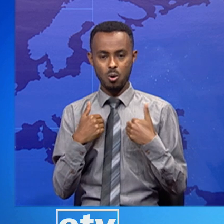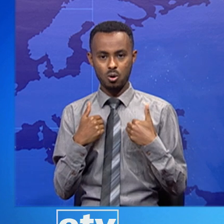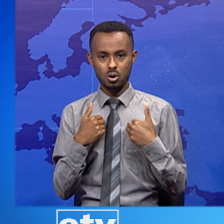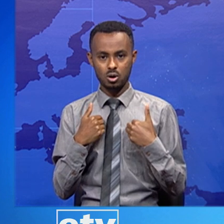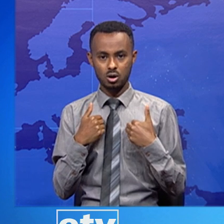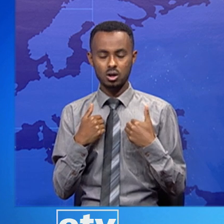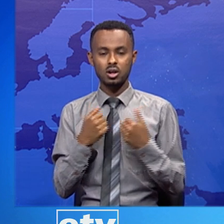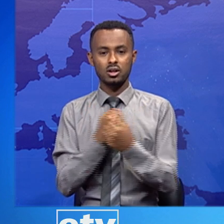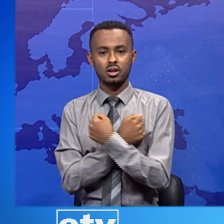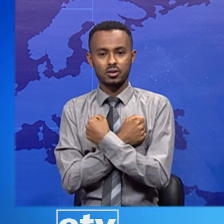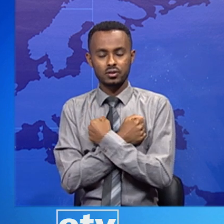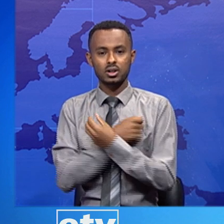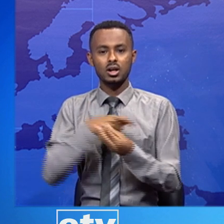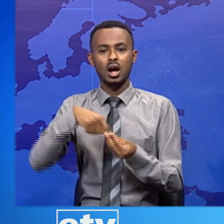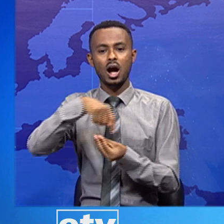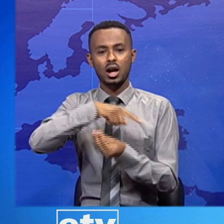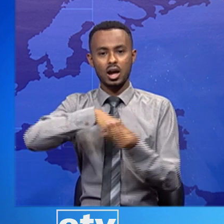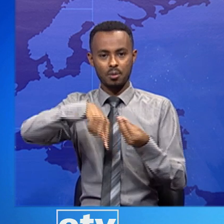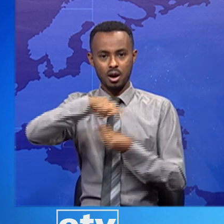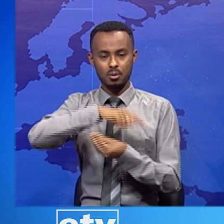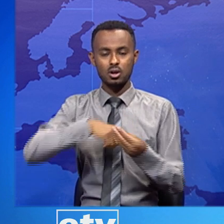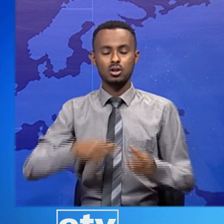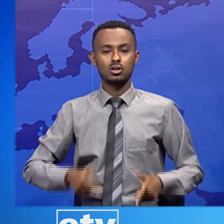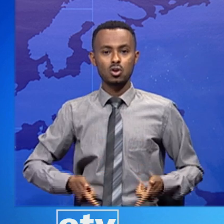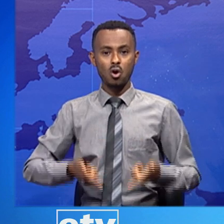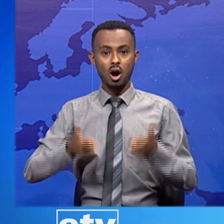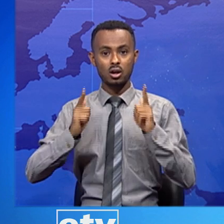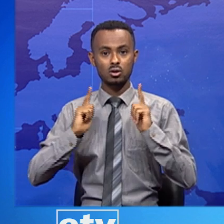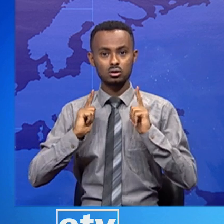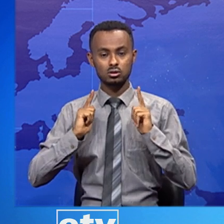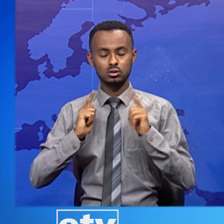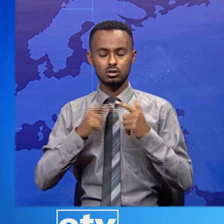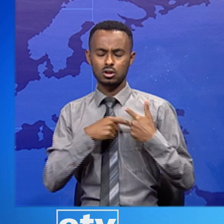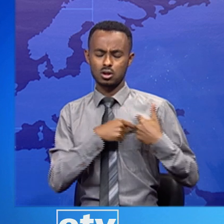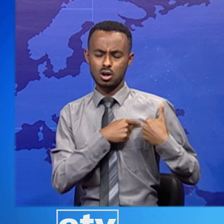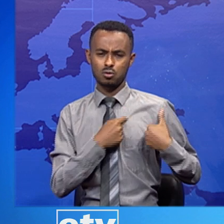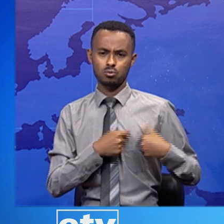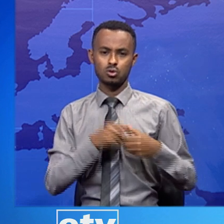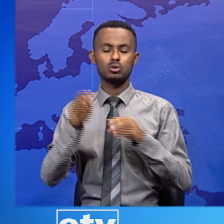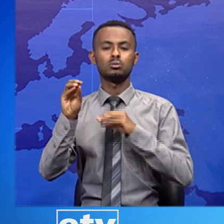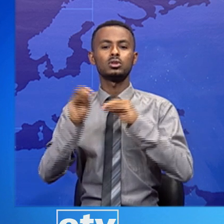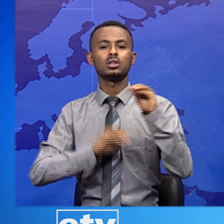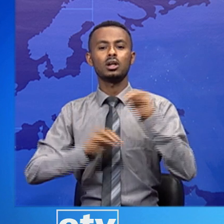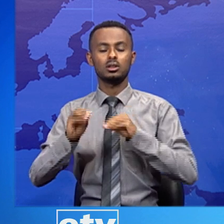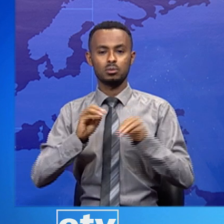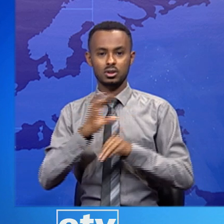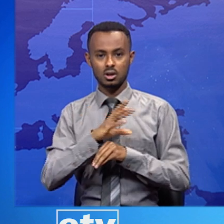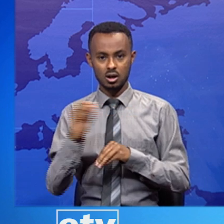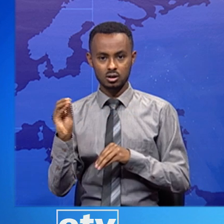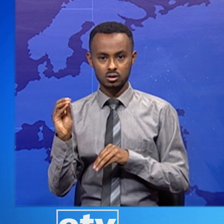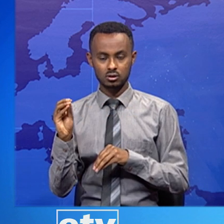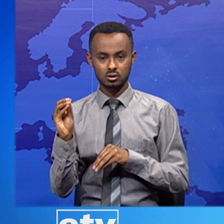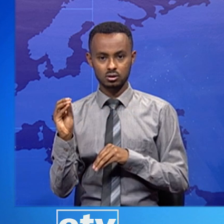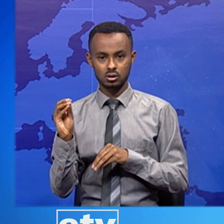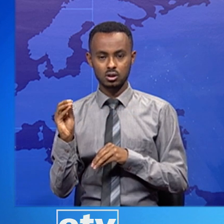ያለው የፍቅር አካባቢ ነዋሪው እንደልቡ